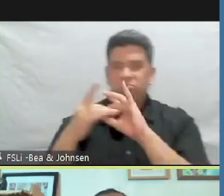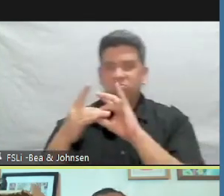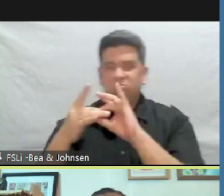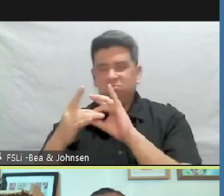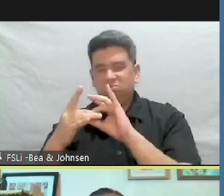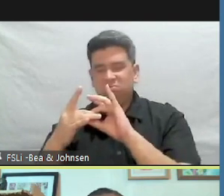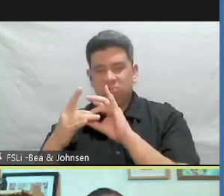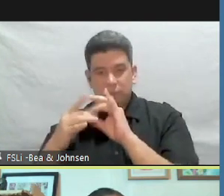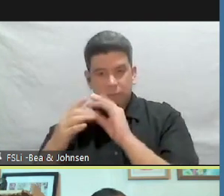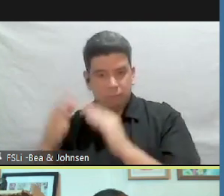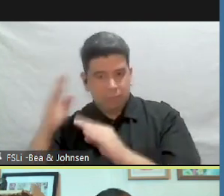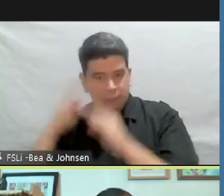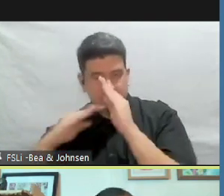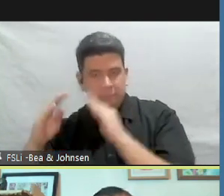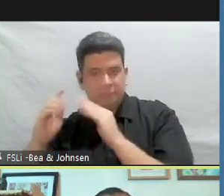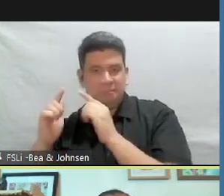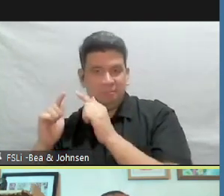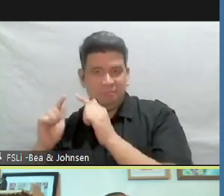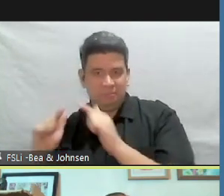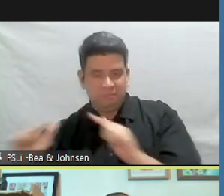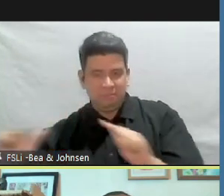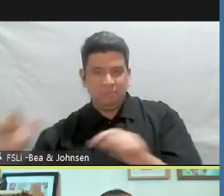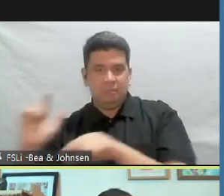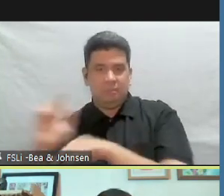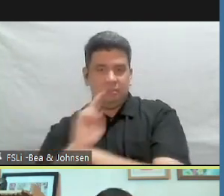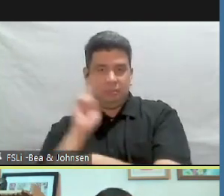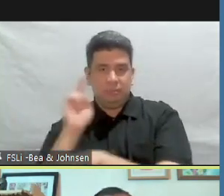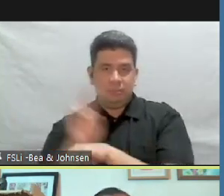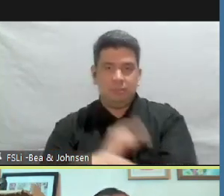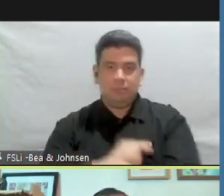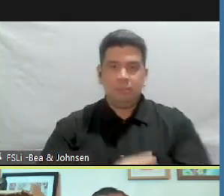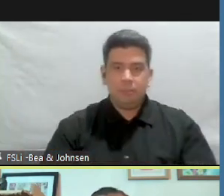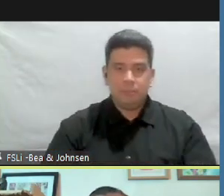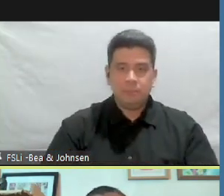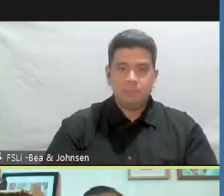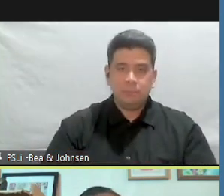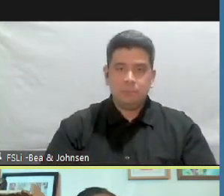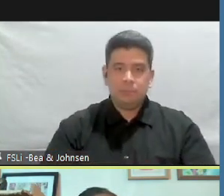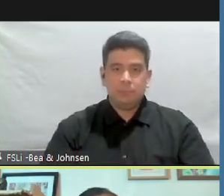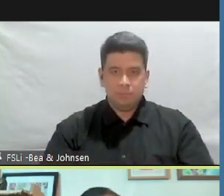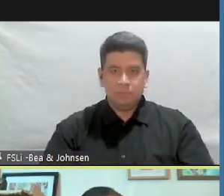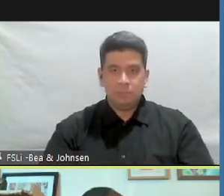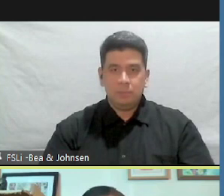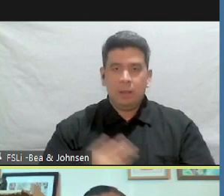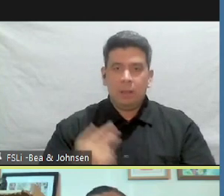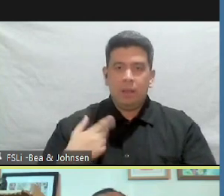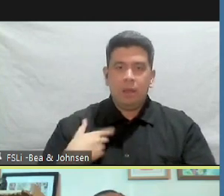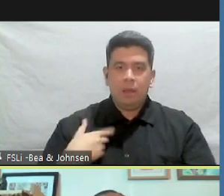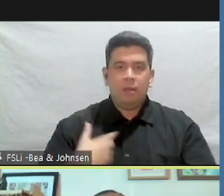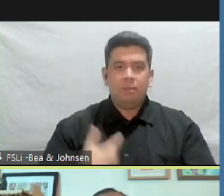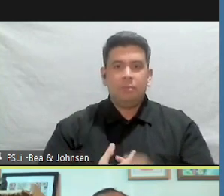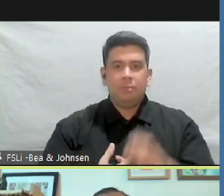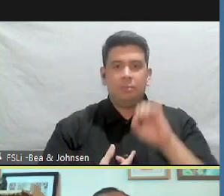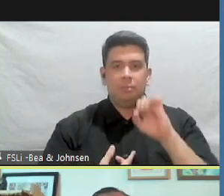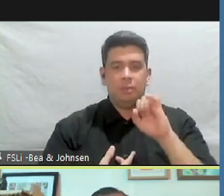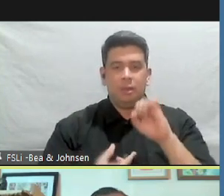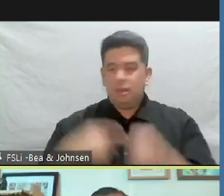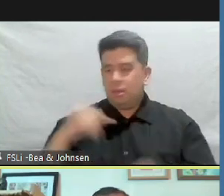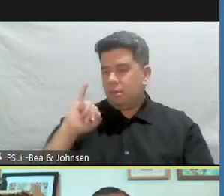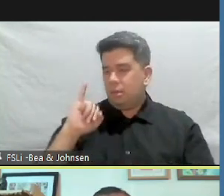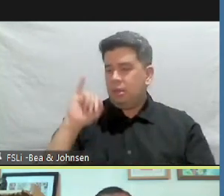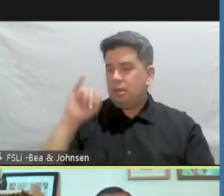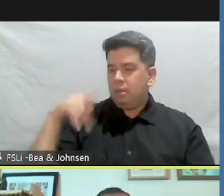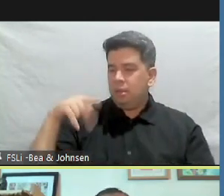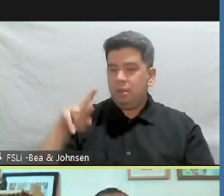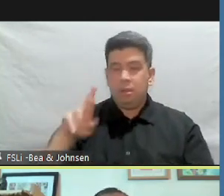angkop at wastong pagpapatupad. Isang ginamit niya yung IPRA o yung Indigenous People's Rights Act. At yung mga